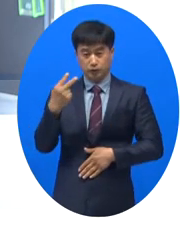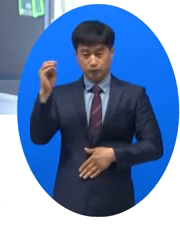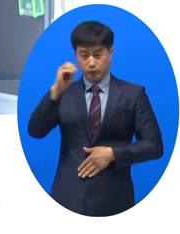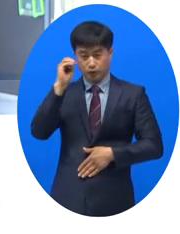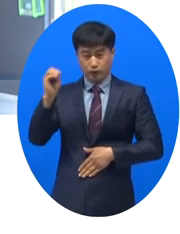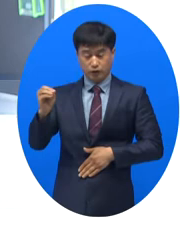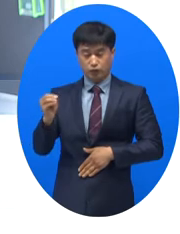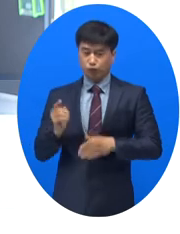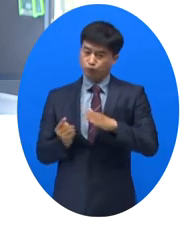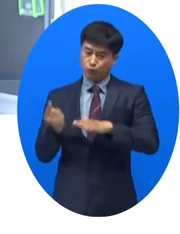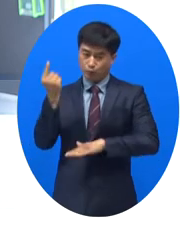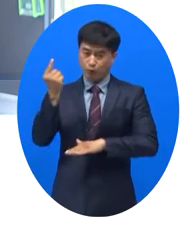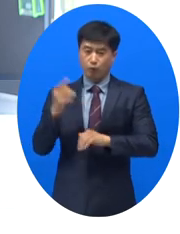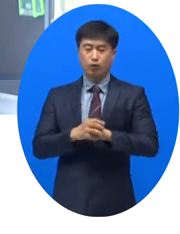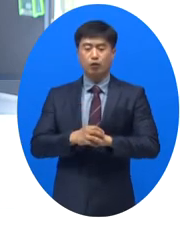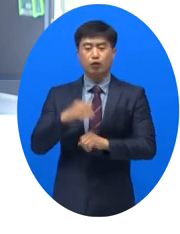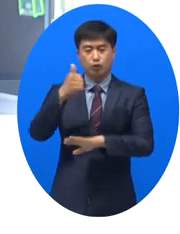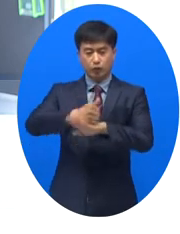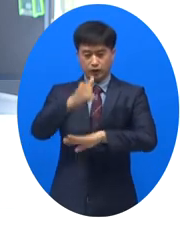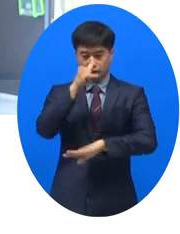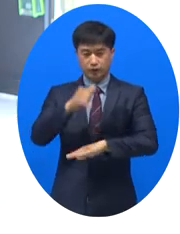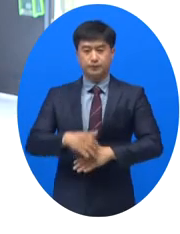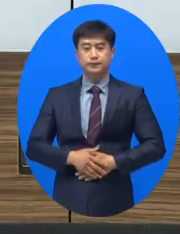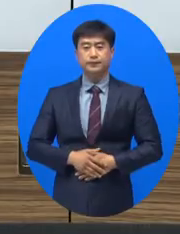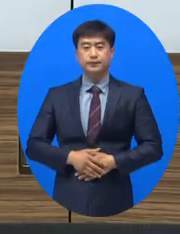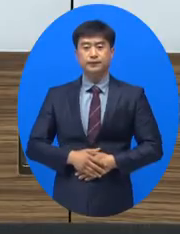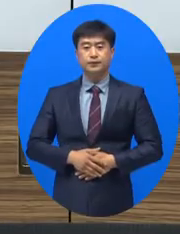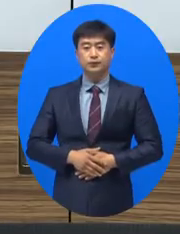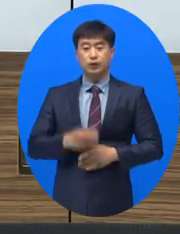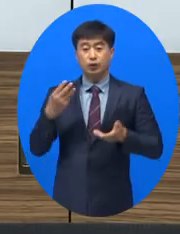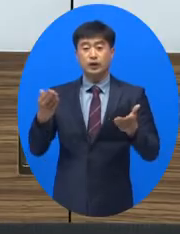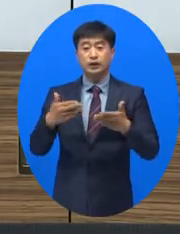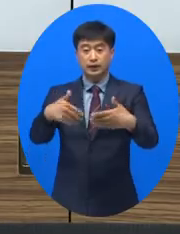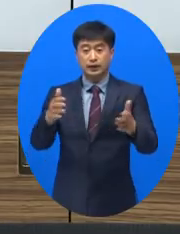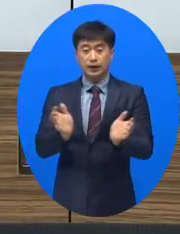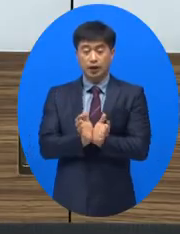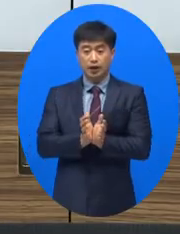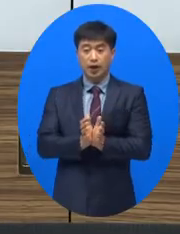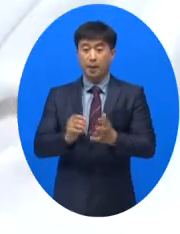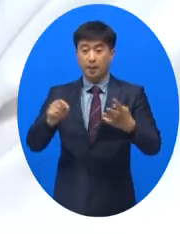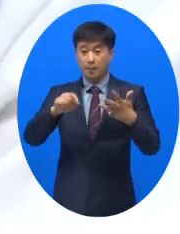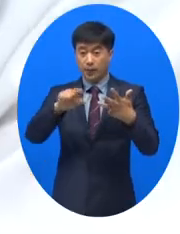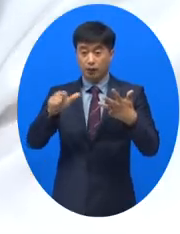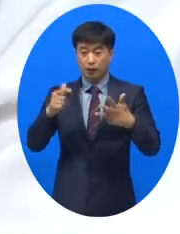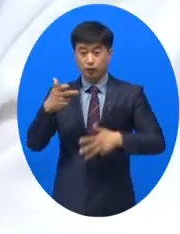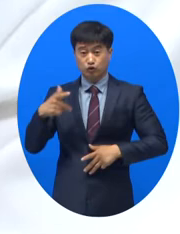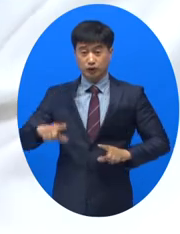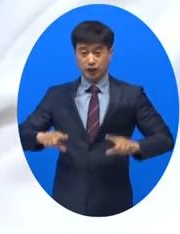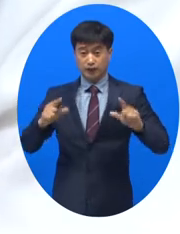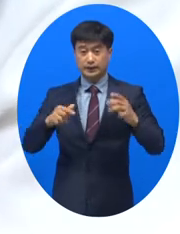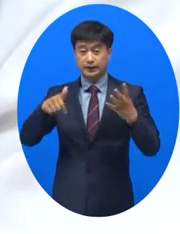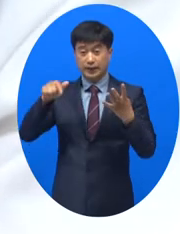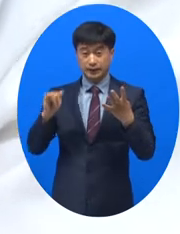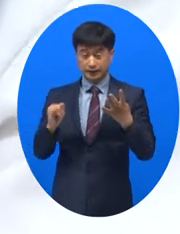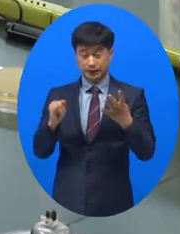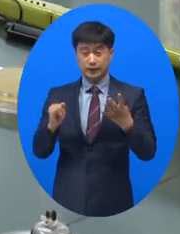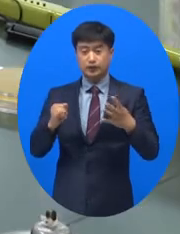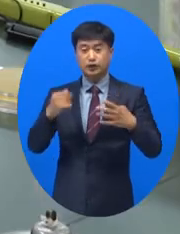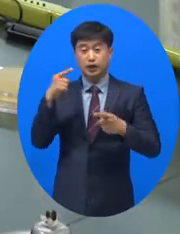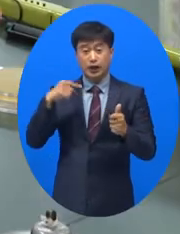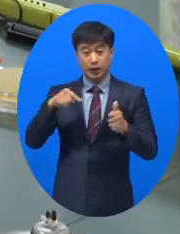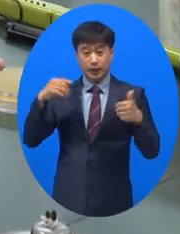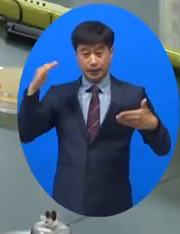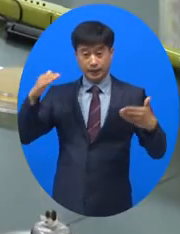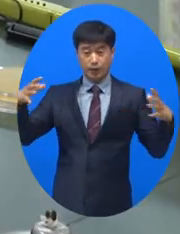72%를 상회하는 등 성과를 달성하고 있습니다. 경기도 일자리재단은 오는 8월 16일까지 4기 교육생을 모집해